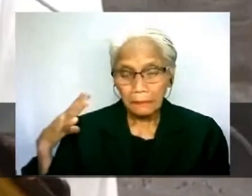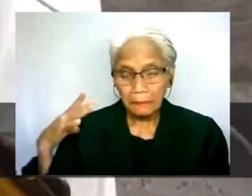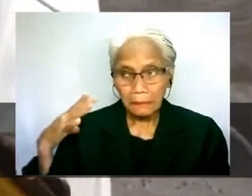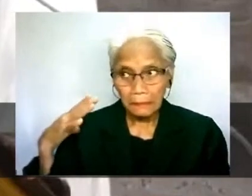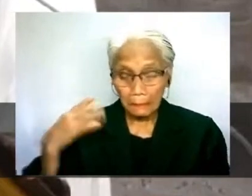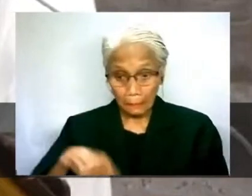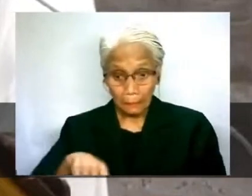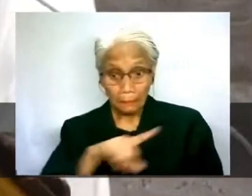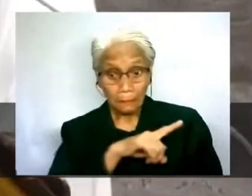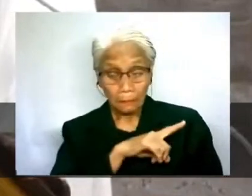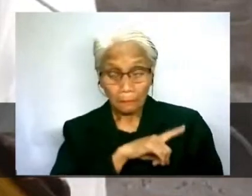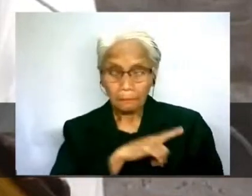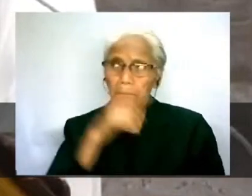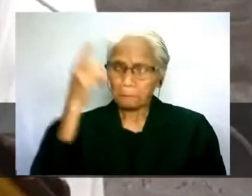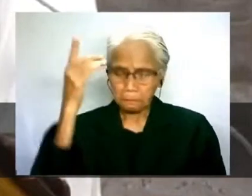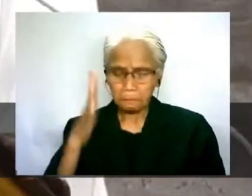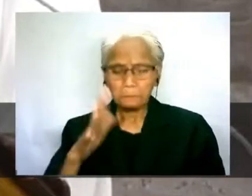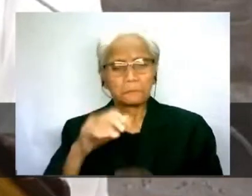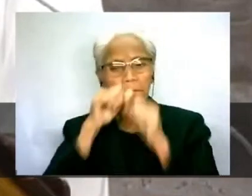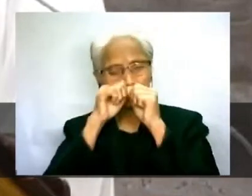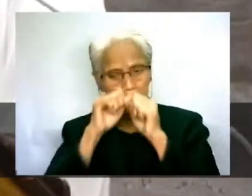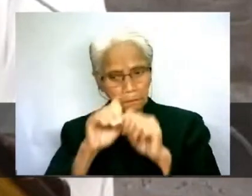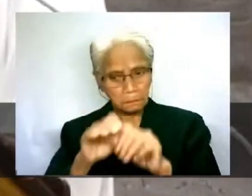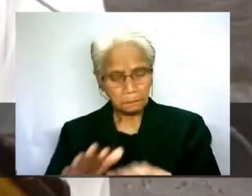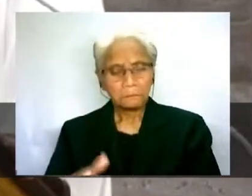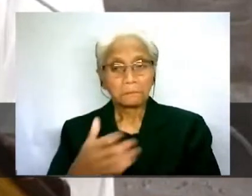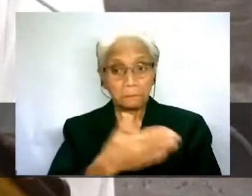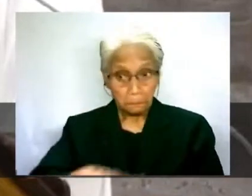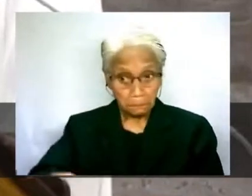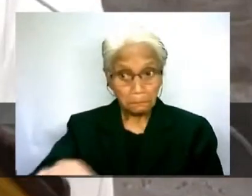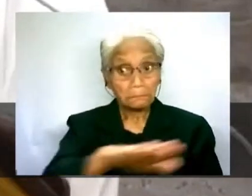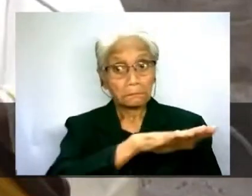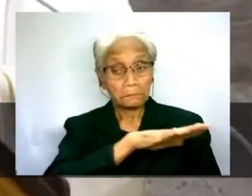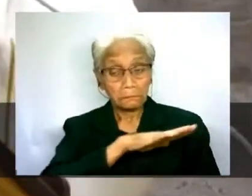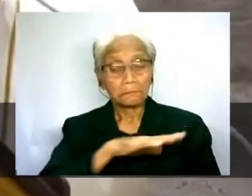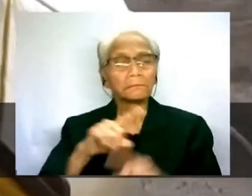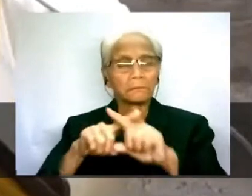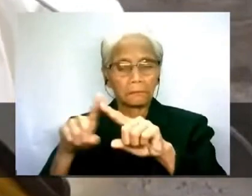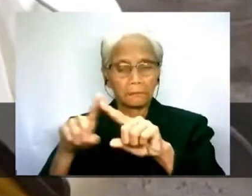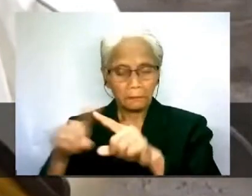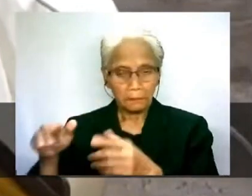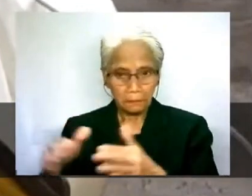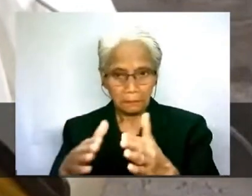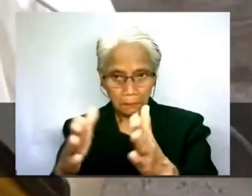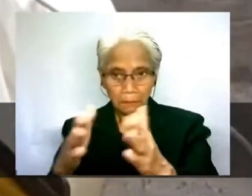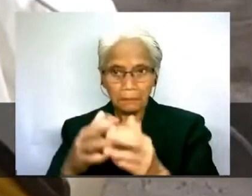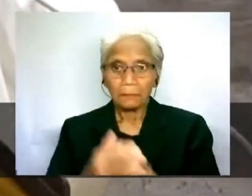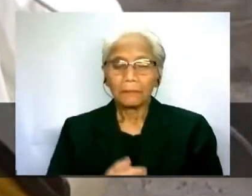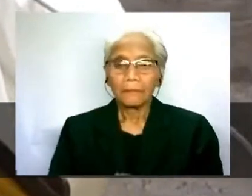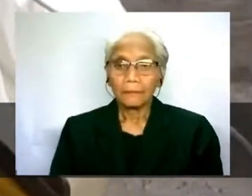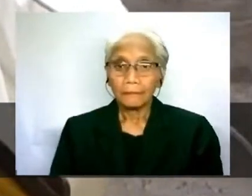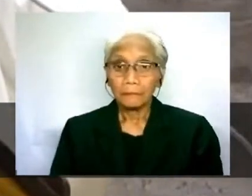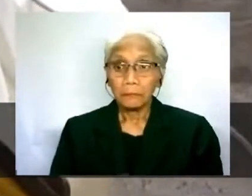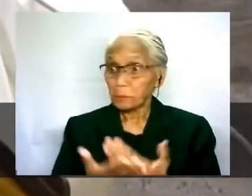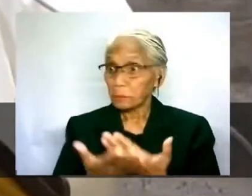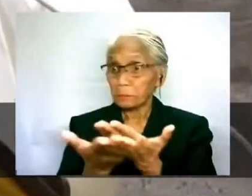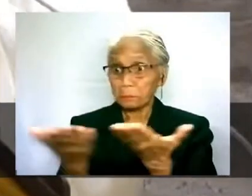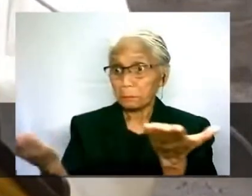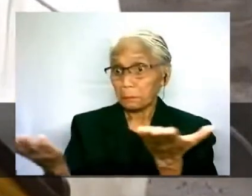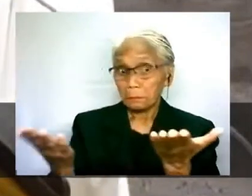Binibiyayaan tayo ng Diyos sa iba't ibang paraan. Kaya yung mga kabataan na nandito